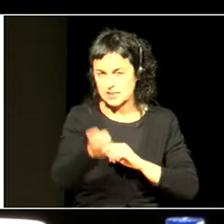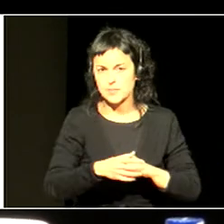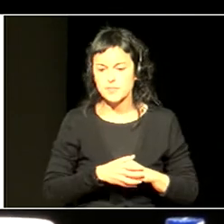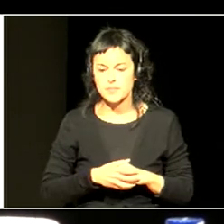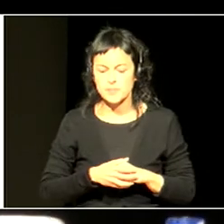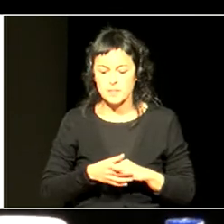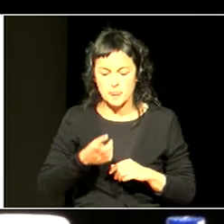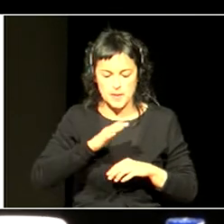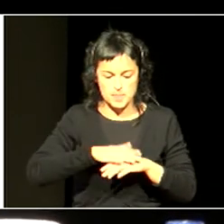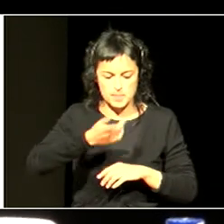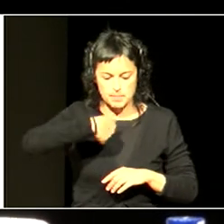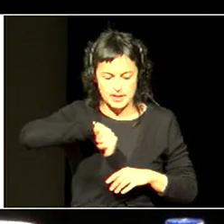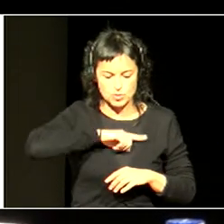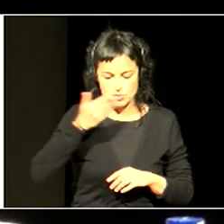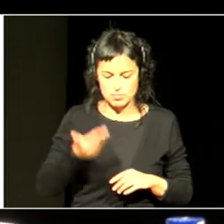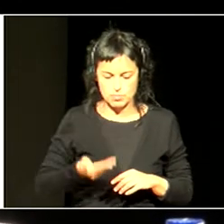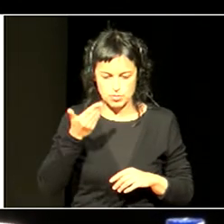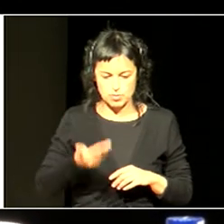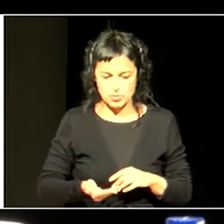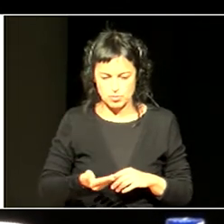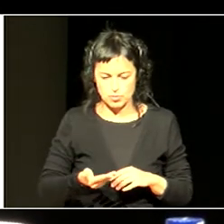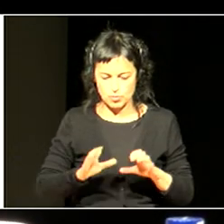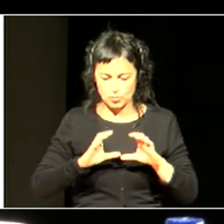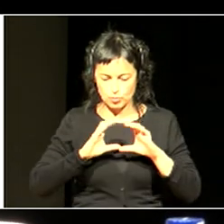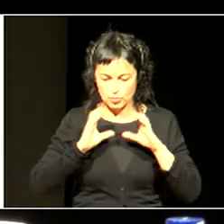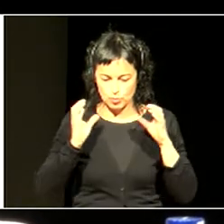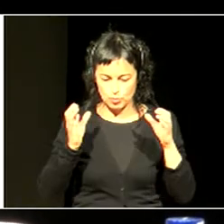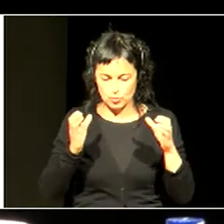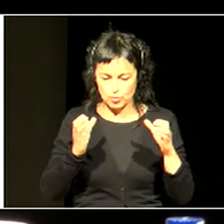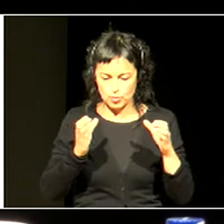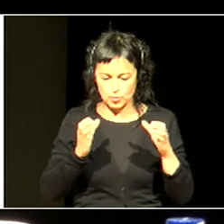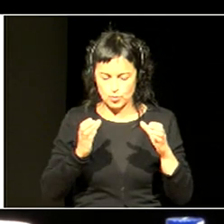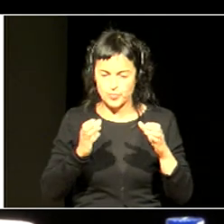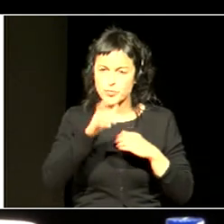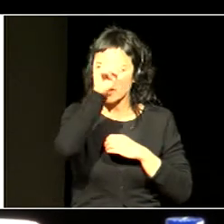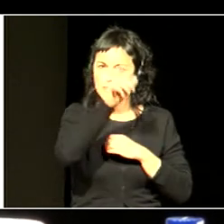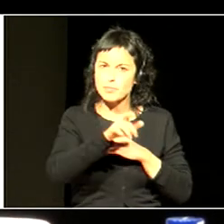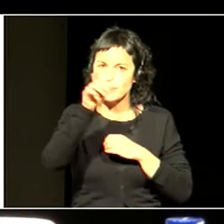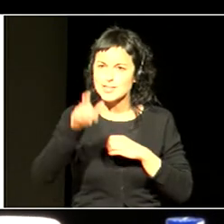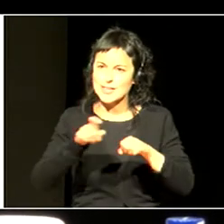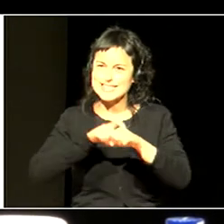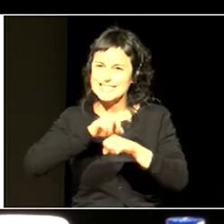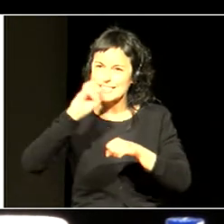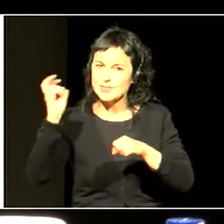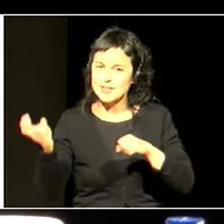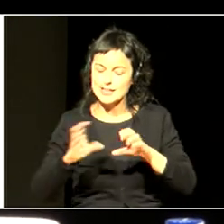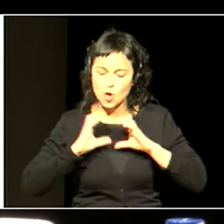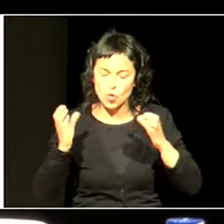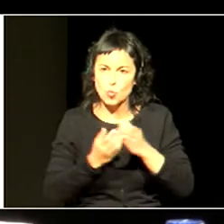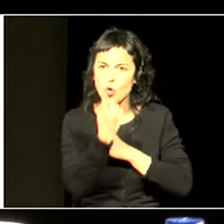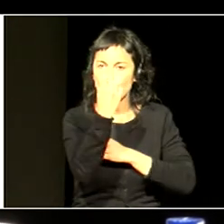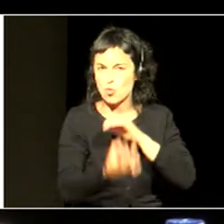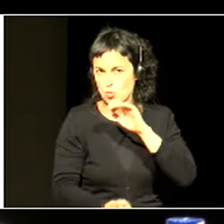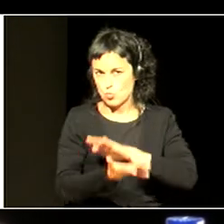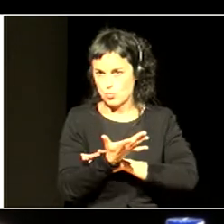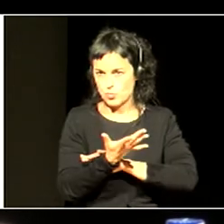Guretzako garrantzitsua da egotia talde, eragile desberdinakin osatutako talde bat, ez? Eta eragile desberdinak